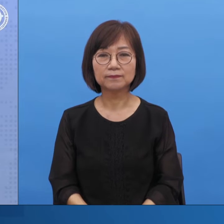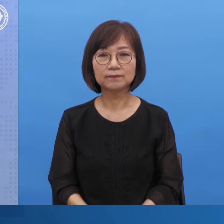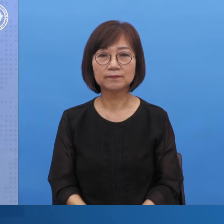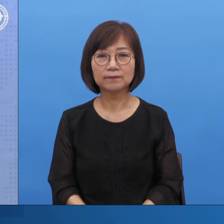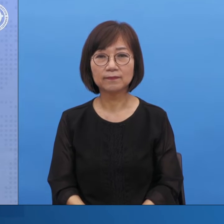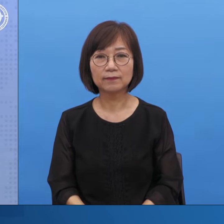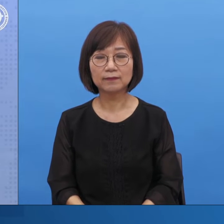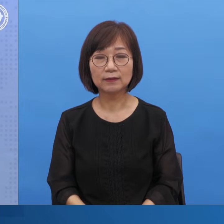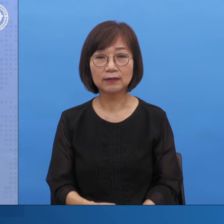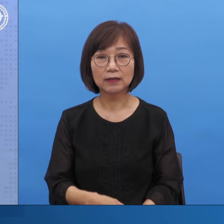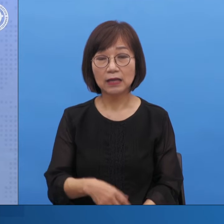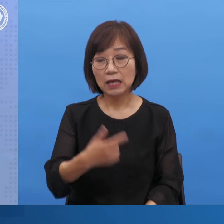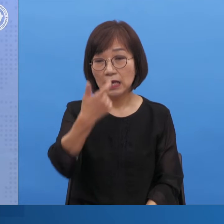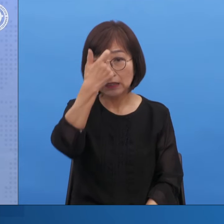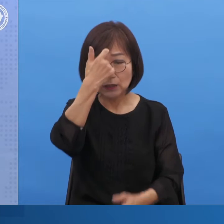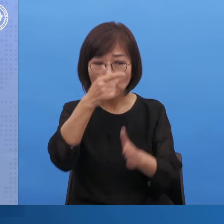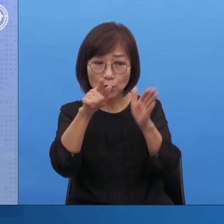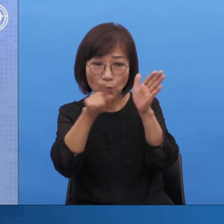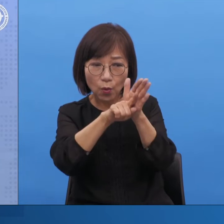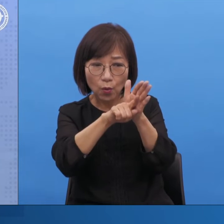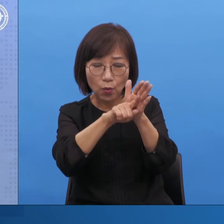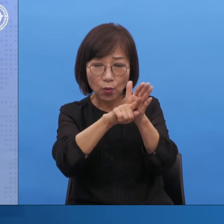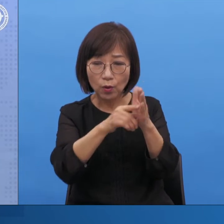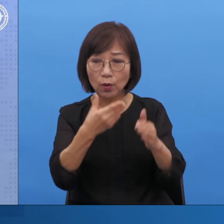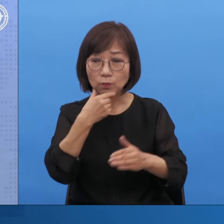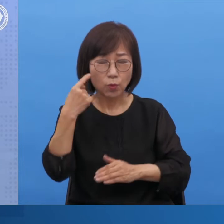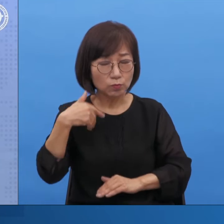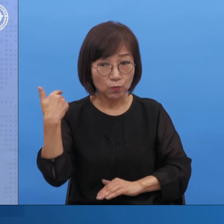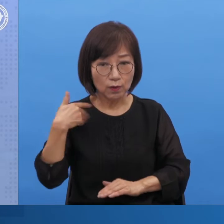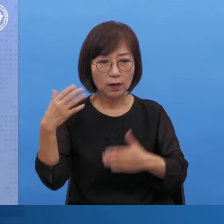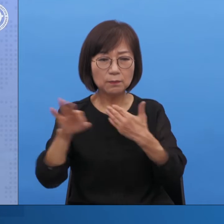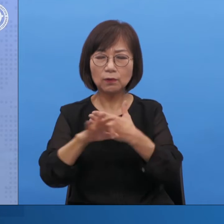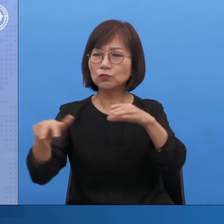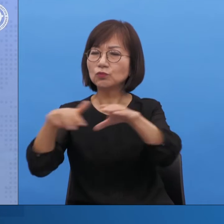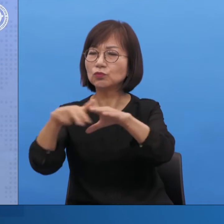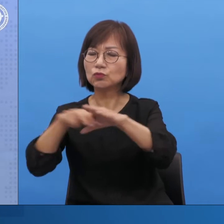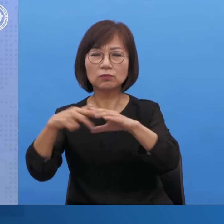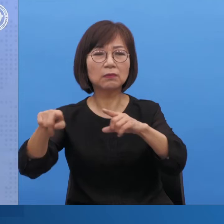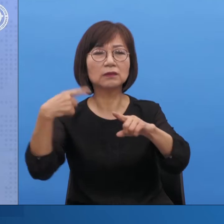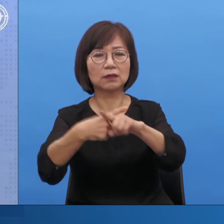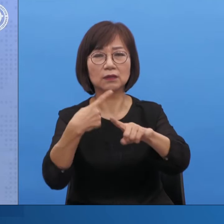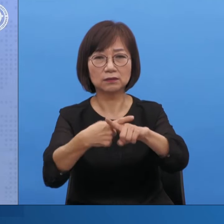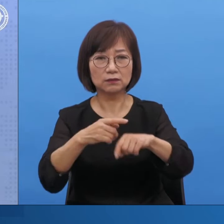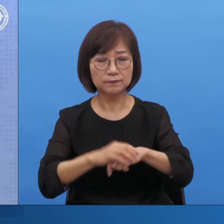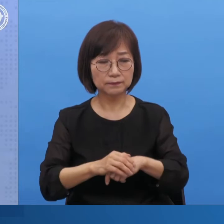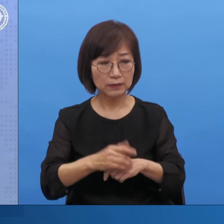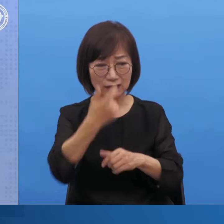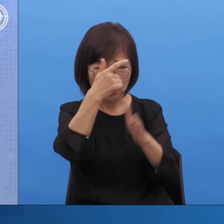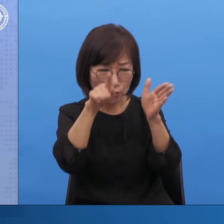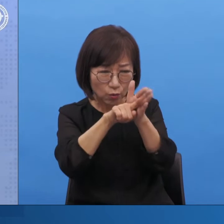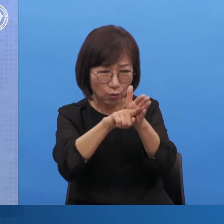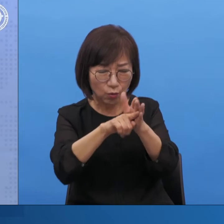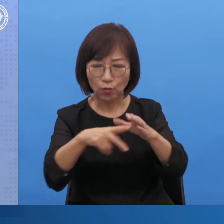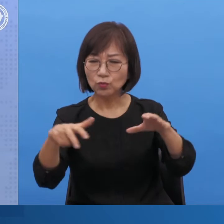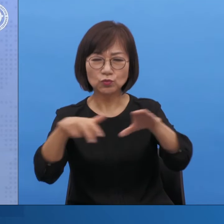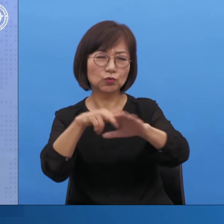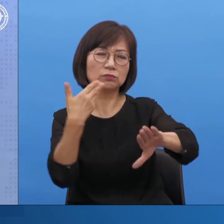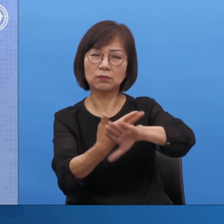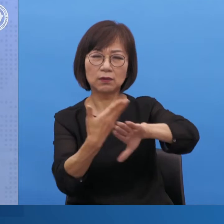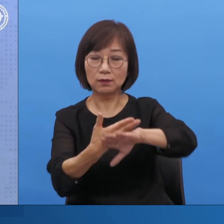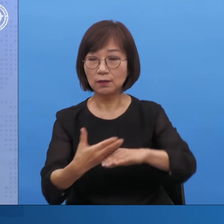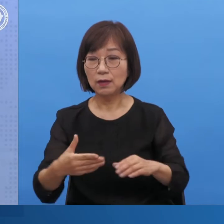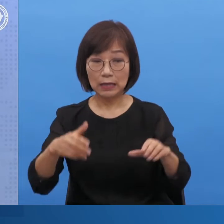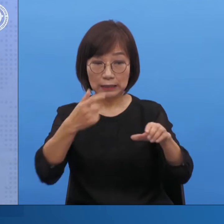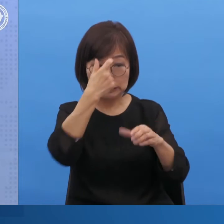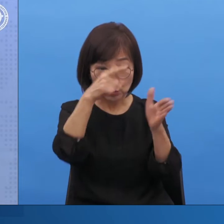that. 기독교 잘못 깨달아 부르면 종교 돼요. So Christianity, if you understand it 기독교는 incorrectly, 종교 아닙니다. 복음입니다. it can become religion. But Christianity